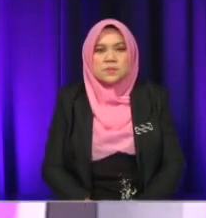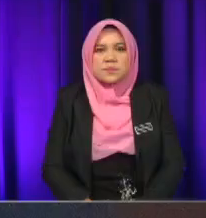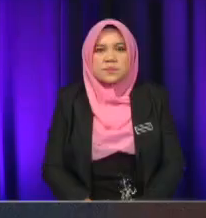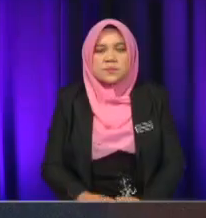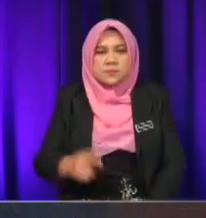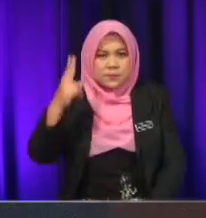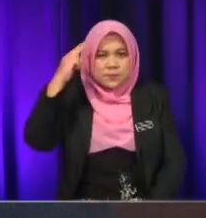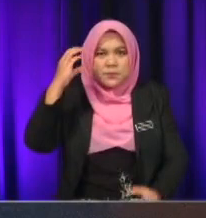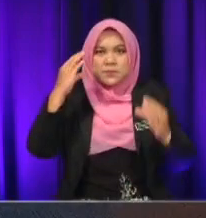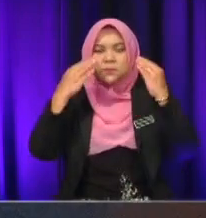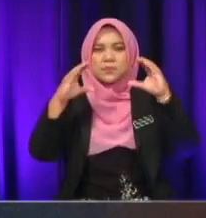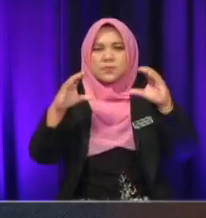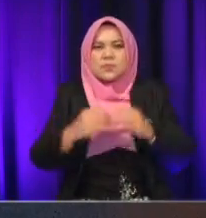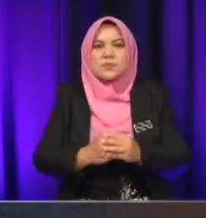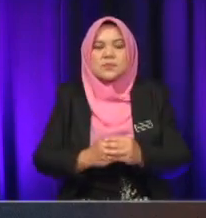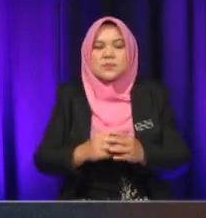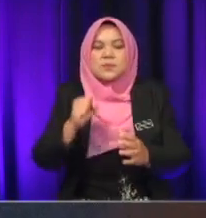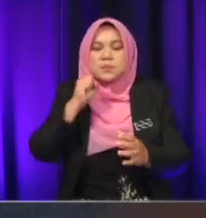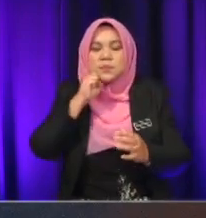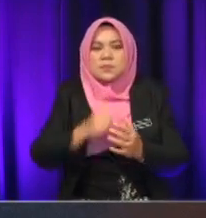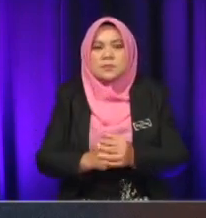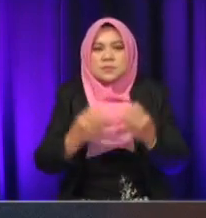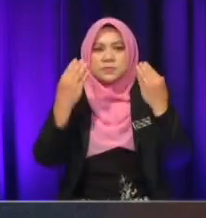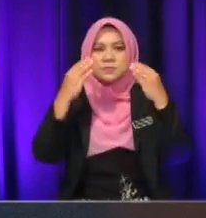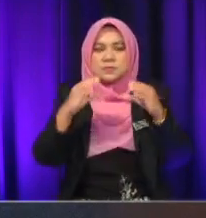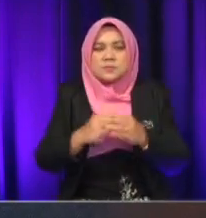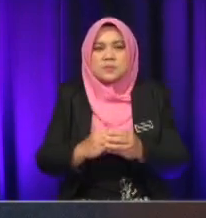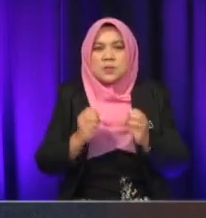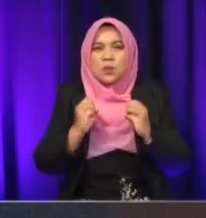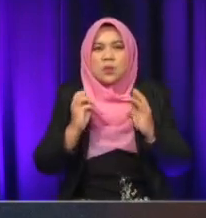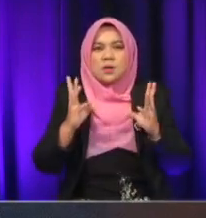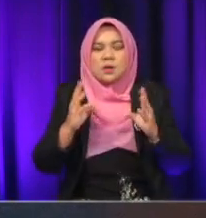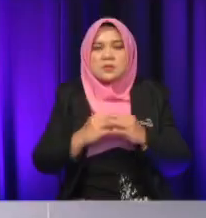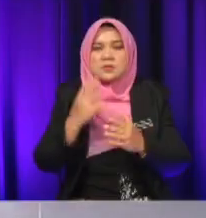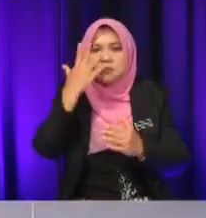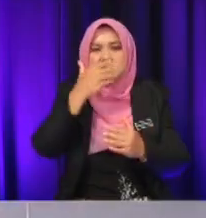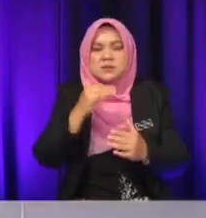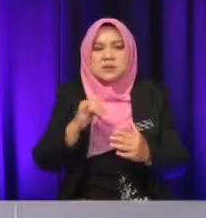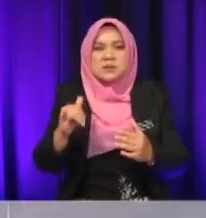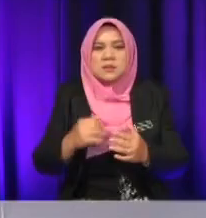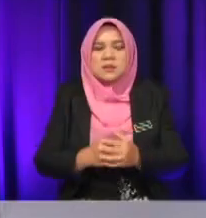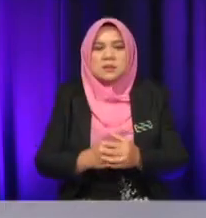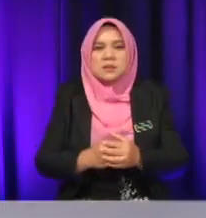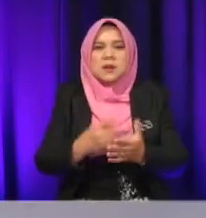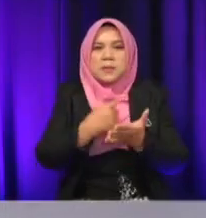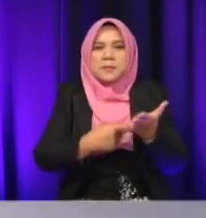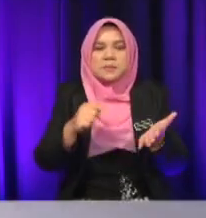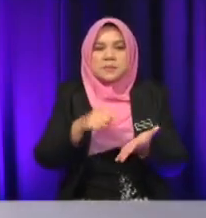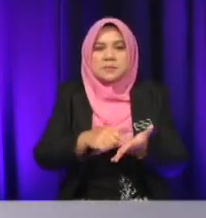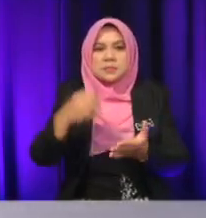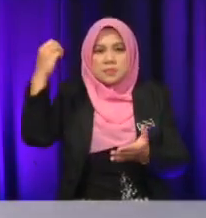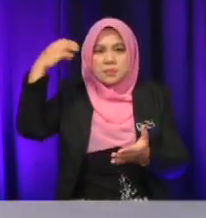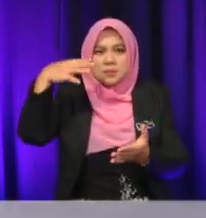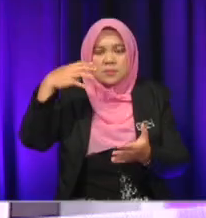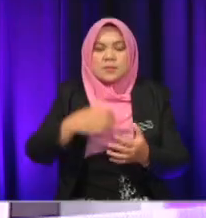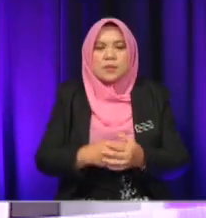Eh, hai cikgu. Hai Syafika. Cikgu. Ya. Wow, cantiknya cikgu. Ni ya apa cikgu, lampu ke?